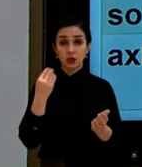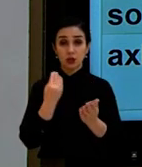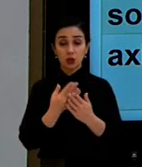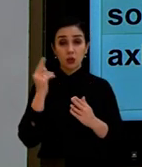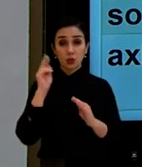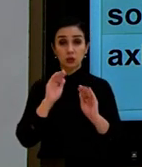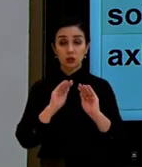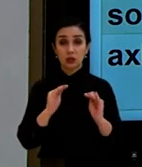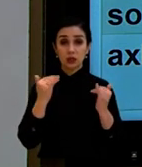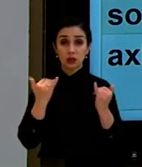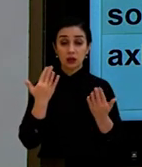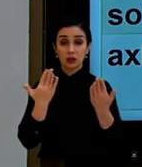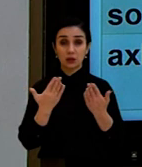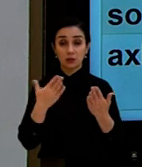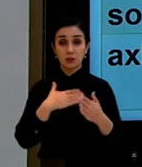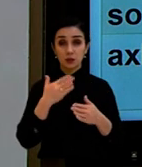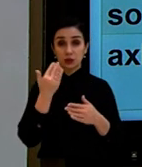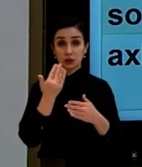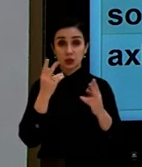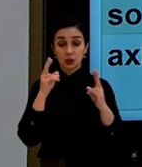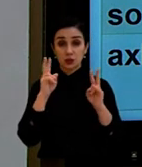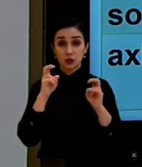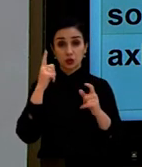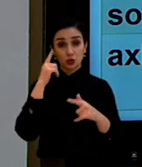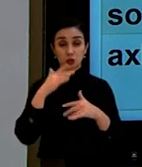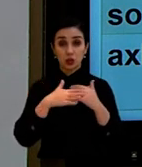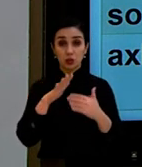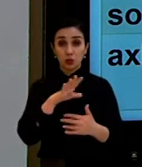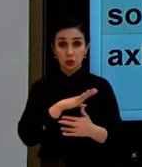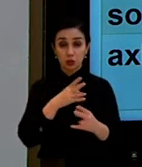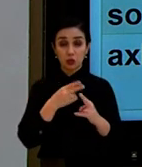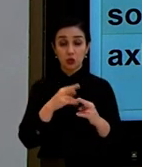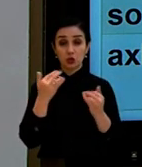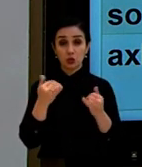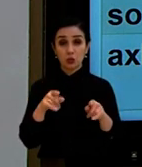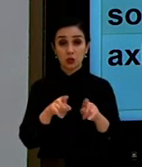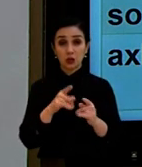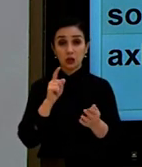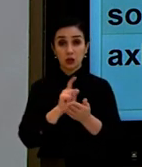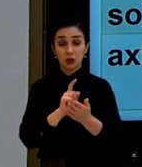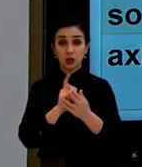Aziz o'quvchilar, agar bugungi mavzu sizga tushunarli bo'lgan bo'lsa, shu bilan